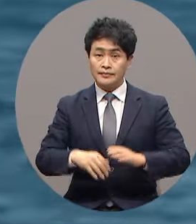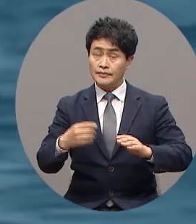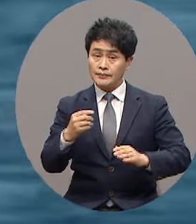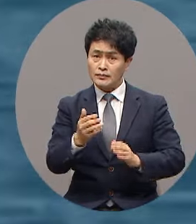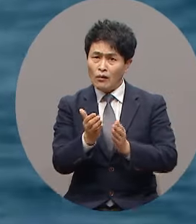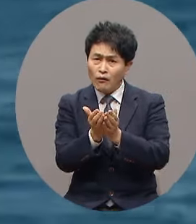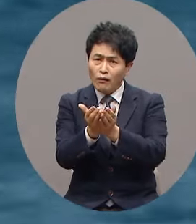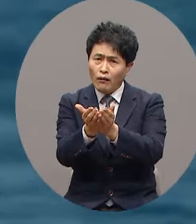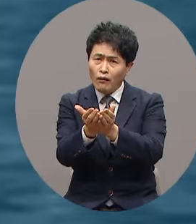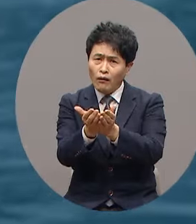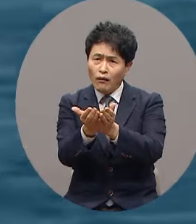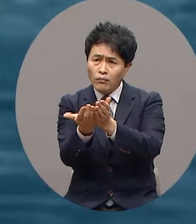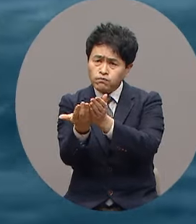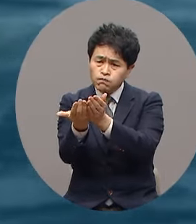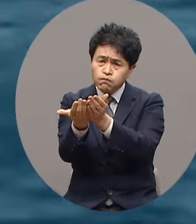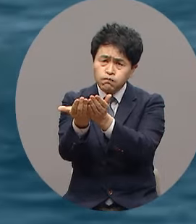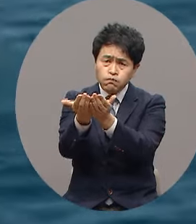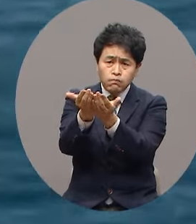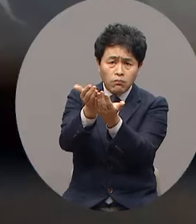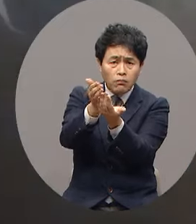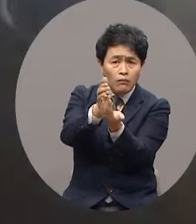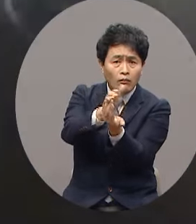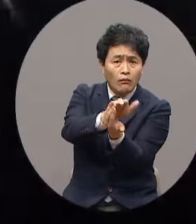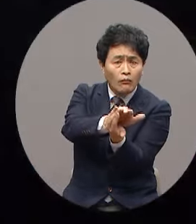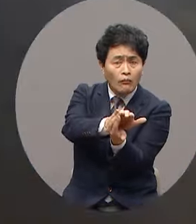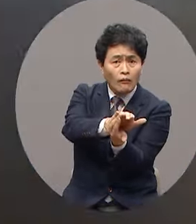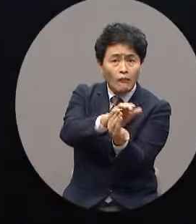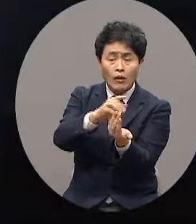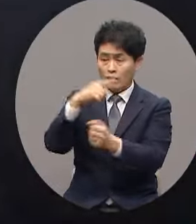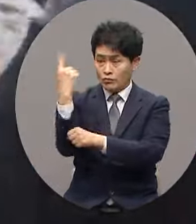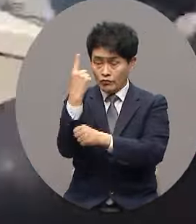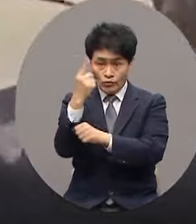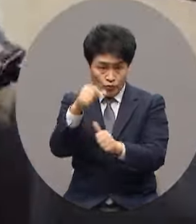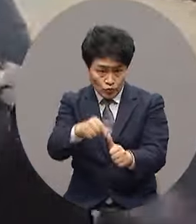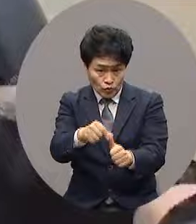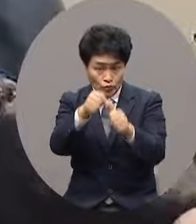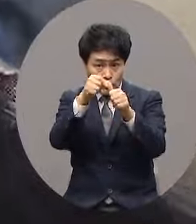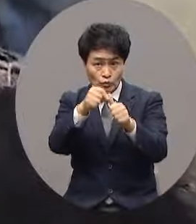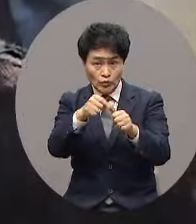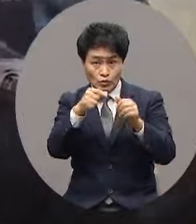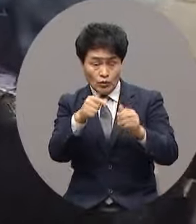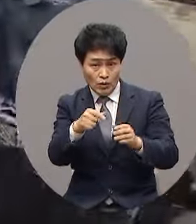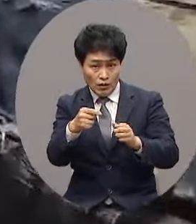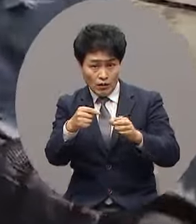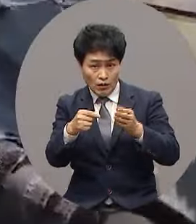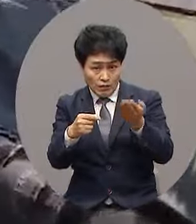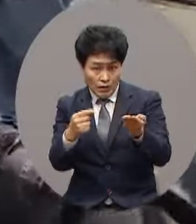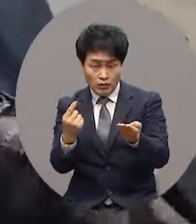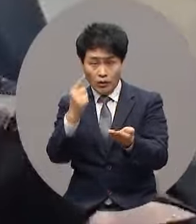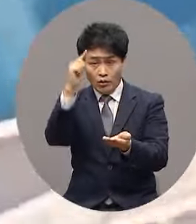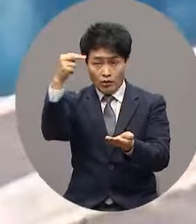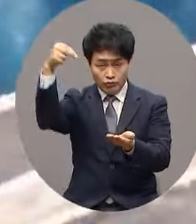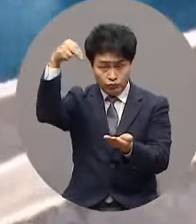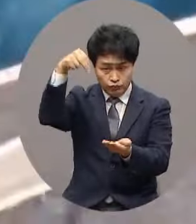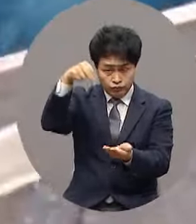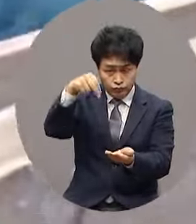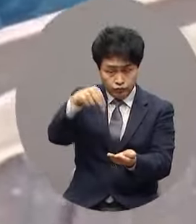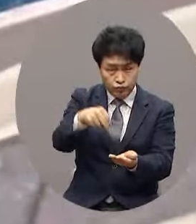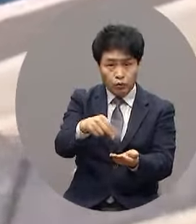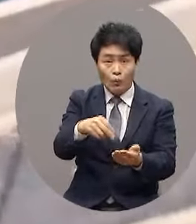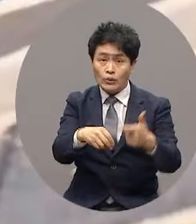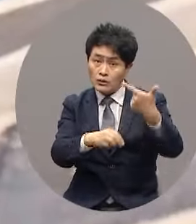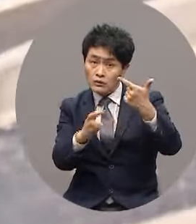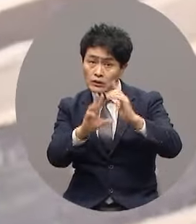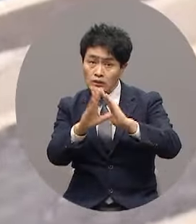어선 한 척이 밑바닥을 드러낸 채떠 있습니다. 헬기에서 내린 구조대원이 선박을 향해 내려갑니다. 오늘 오전